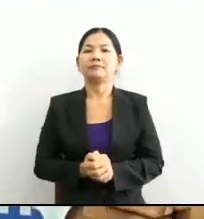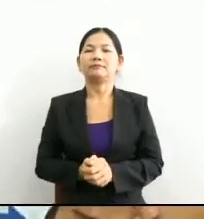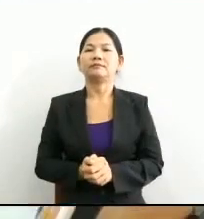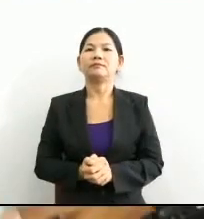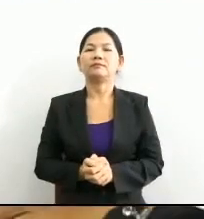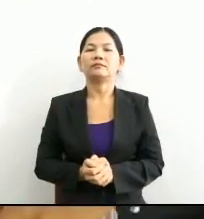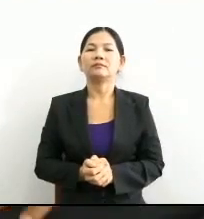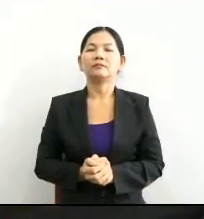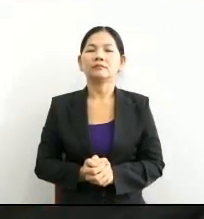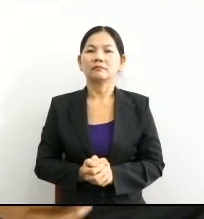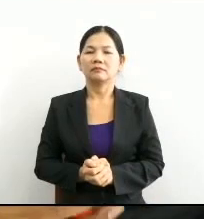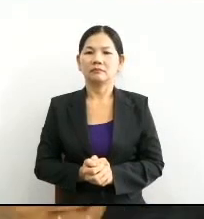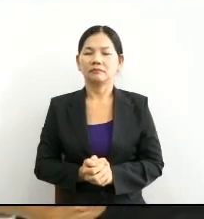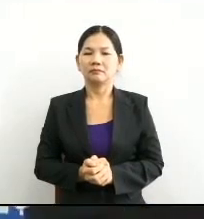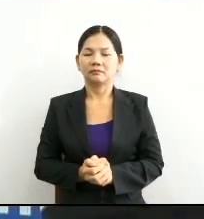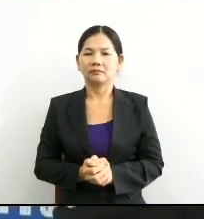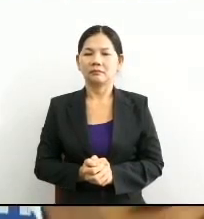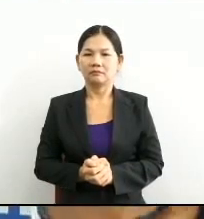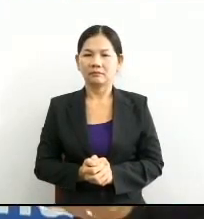biết đau chùm lại